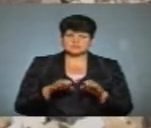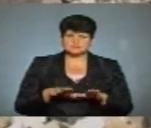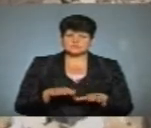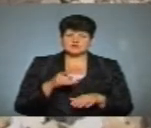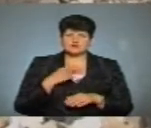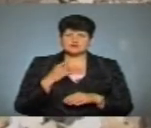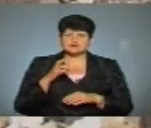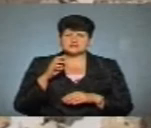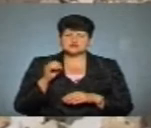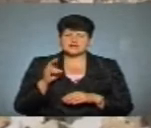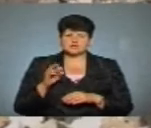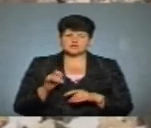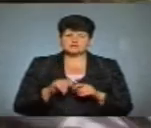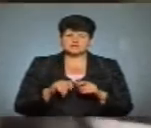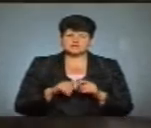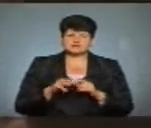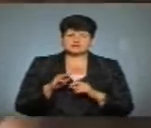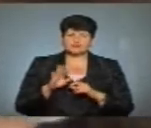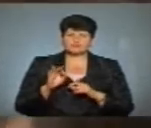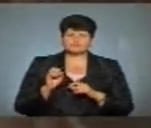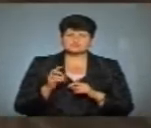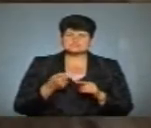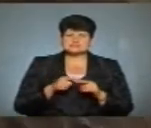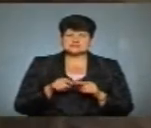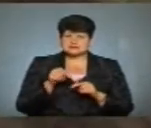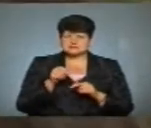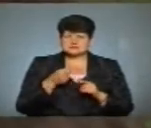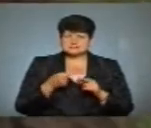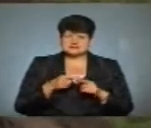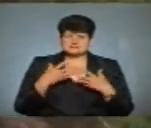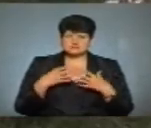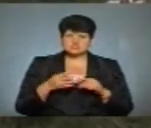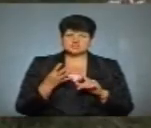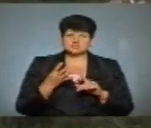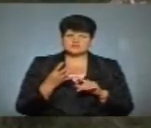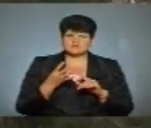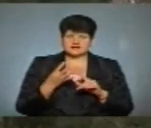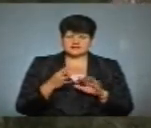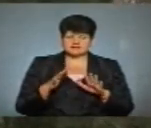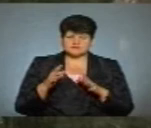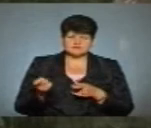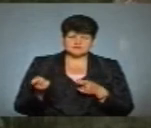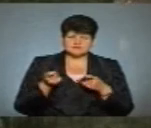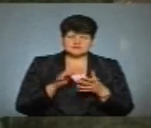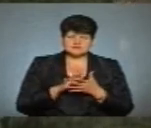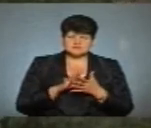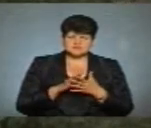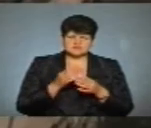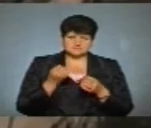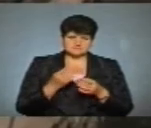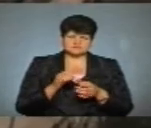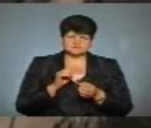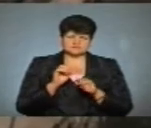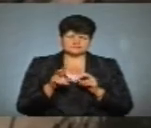словами держекоінспекторки Тетяни Вовчук, за цей місяць це вже четвертий випадок вивезення побутового та будівельного сміття на стихійні